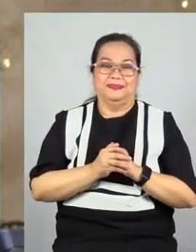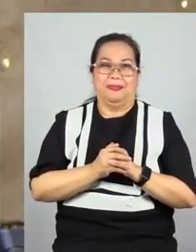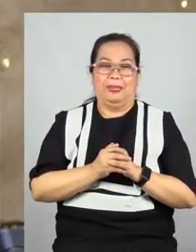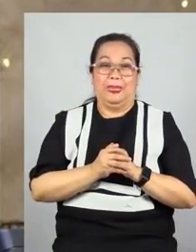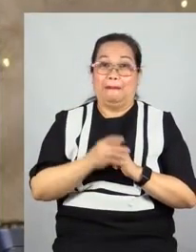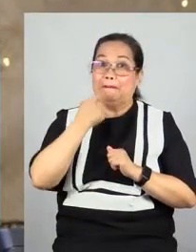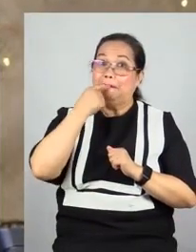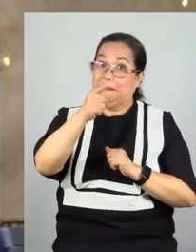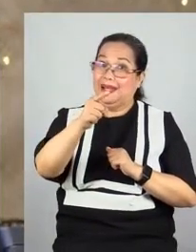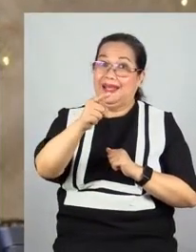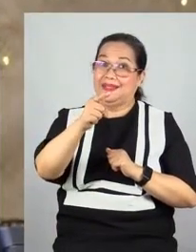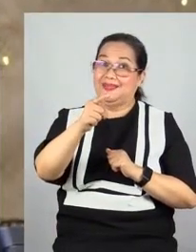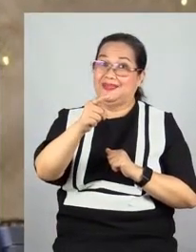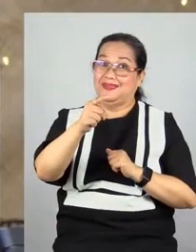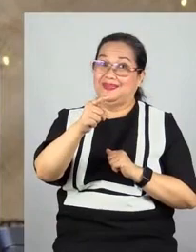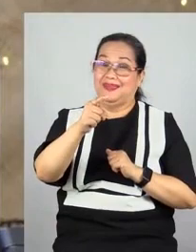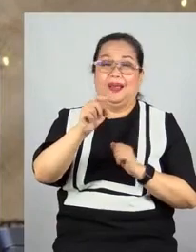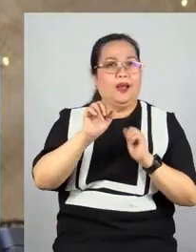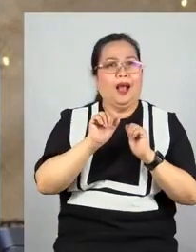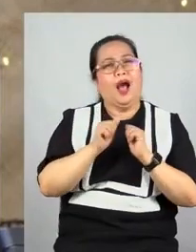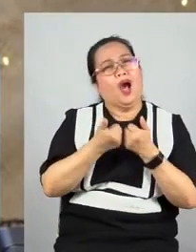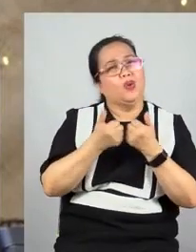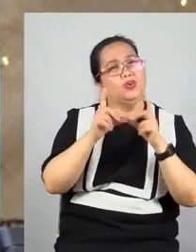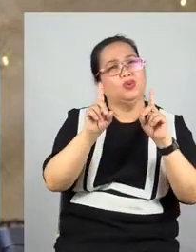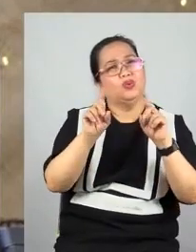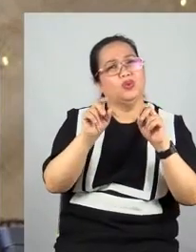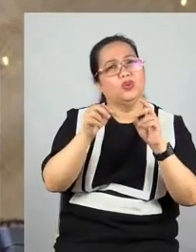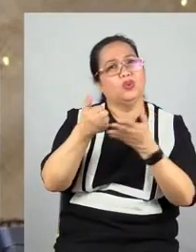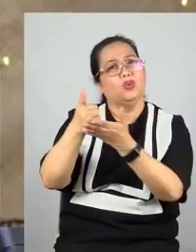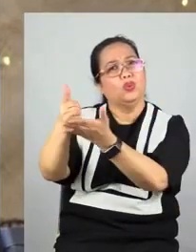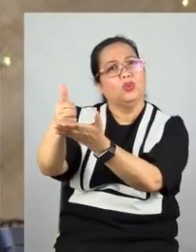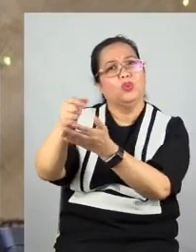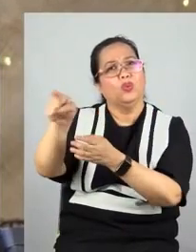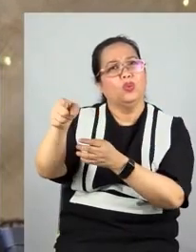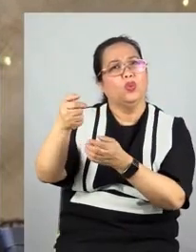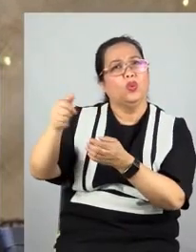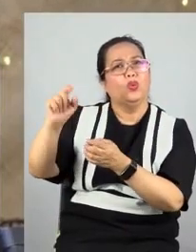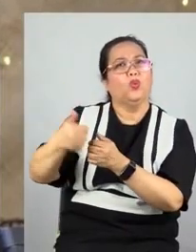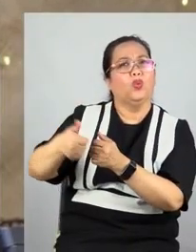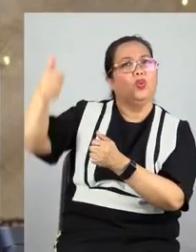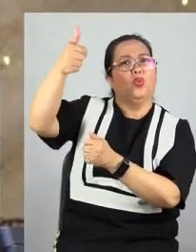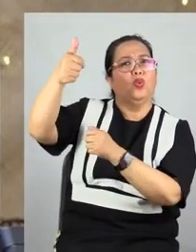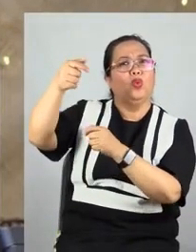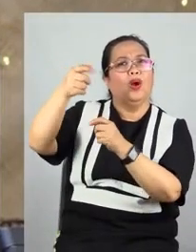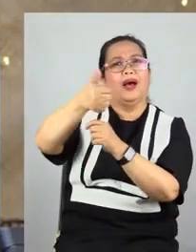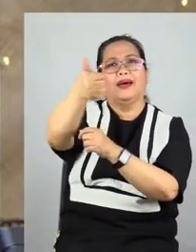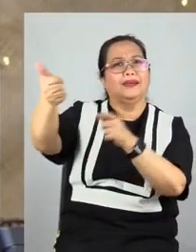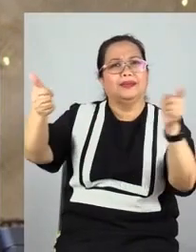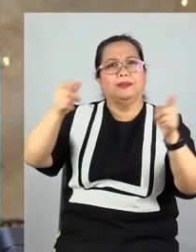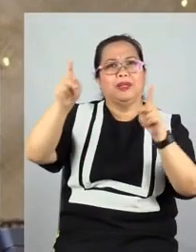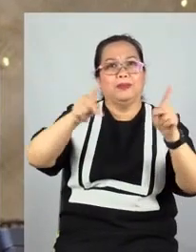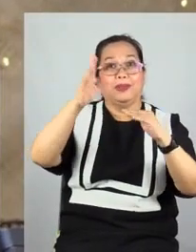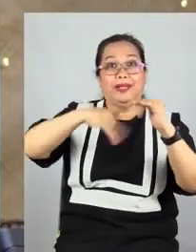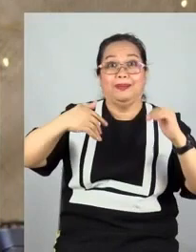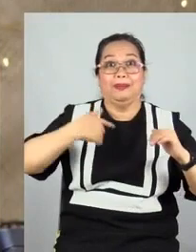Ang sagot, paano ba gagawin yon, Pablo? Kaya sabi niya sa verse 5,